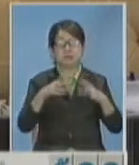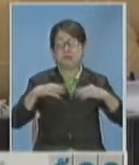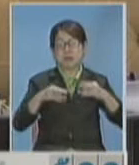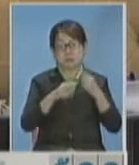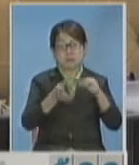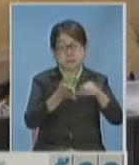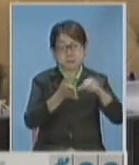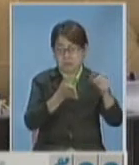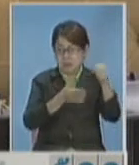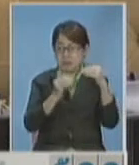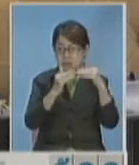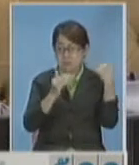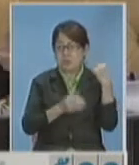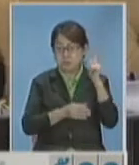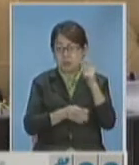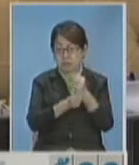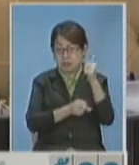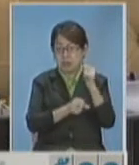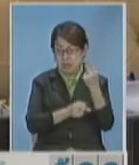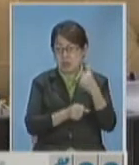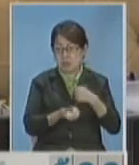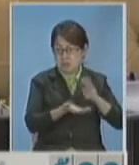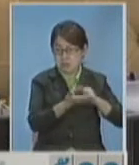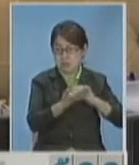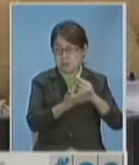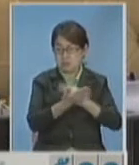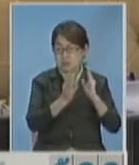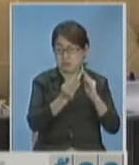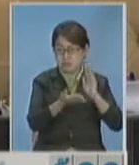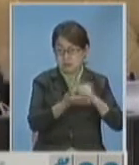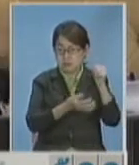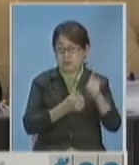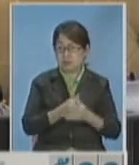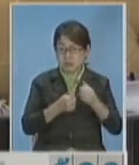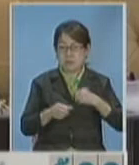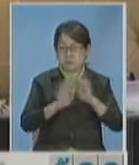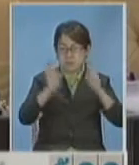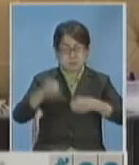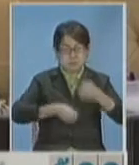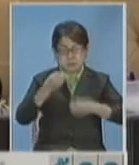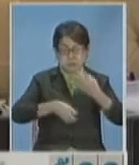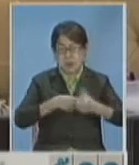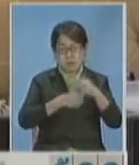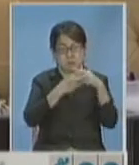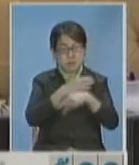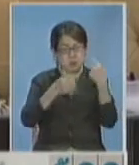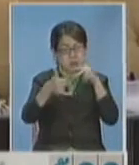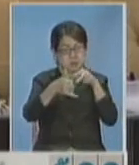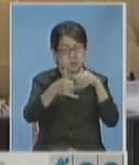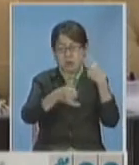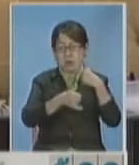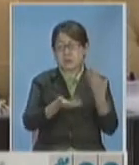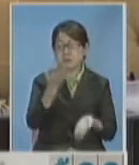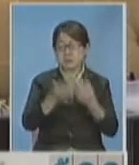ถ้ามีสิทธิ์เนี่ยครับยื่นพรุ่งนี้ยังได้เลยผมจะได้บรรจุให้แล้วก็มาว่ากันเต็มที่เลยใครโกงอะไรยังไงก็ว่ากันเต็มที่เล